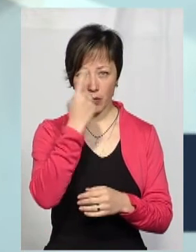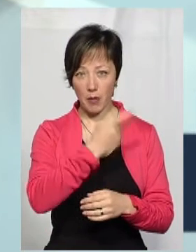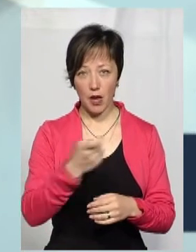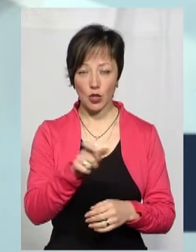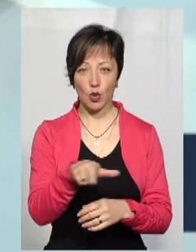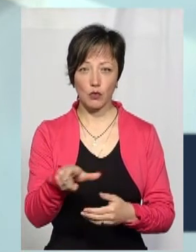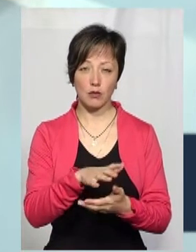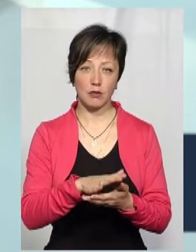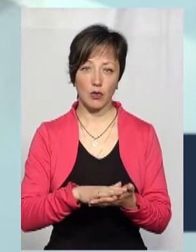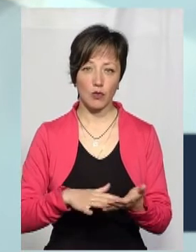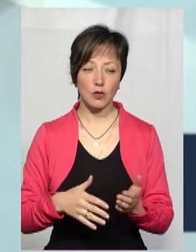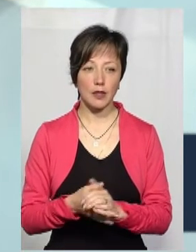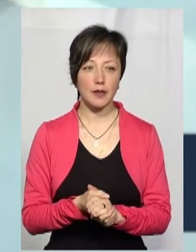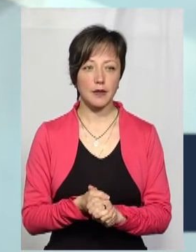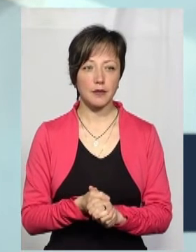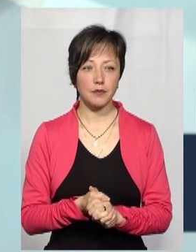то якби